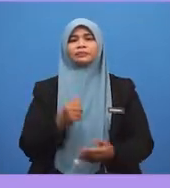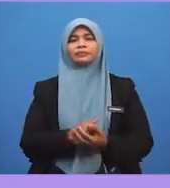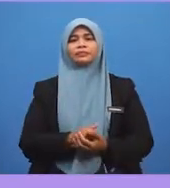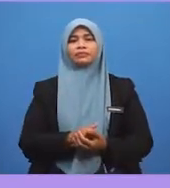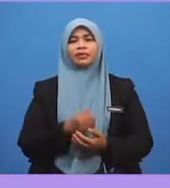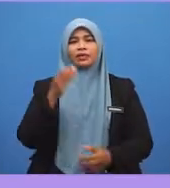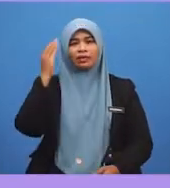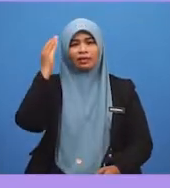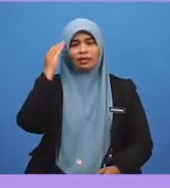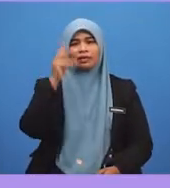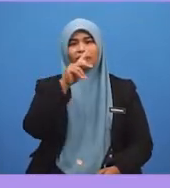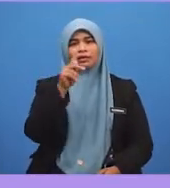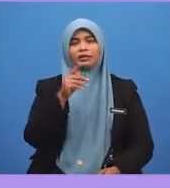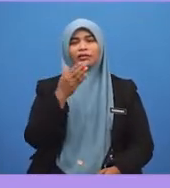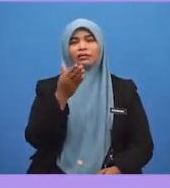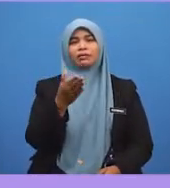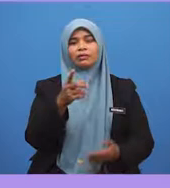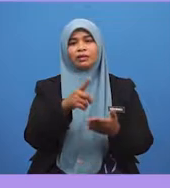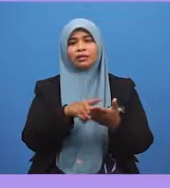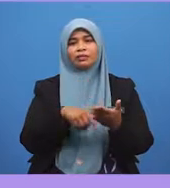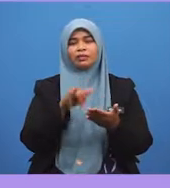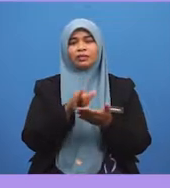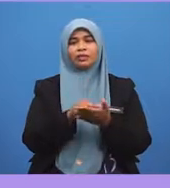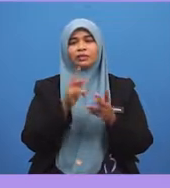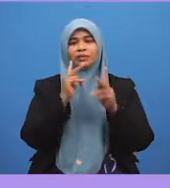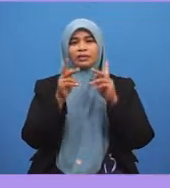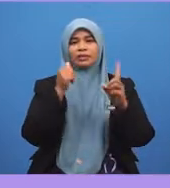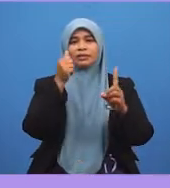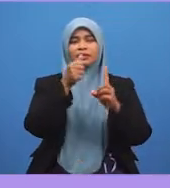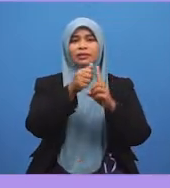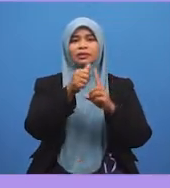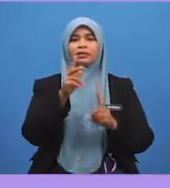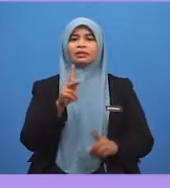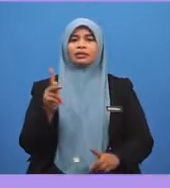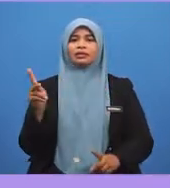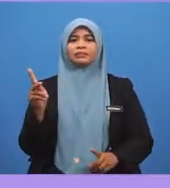Tahukah kamu apa itu kata arah kanan?